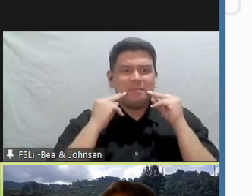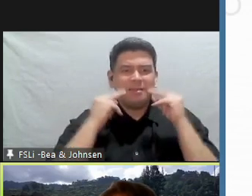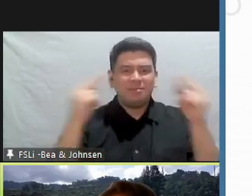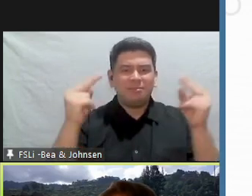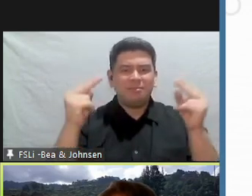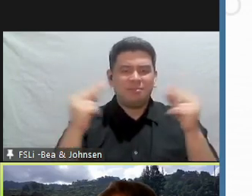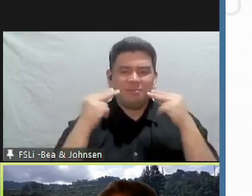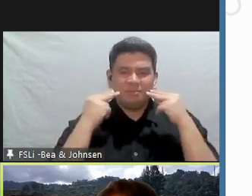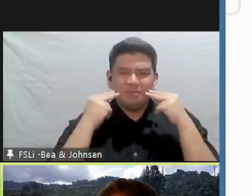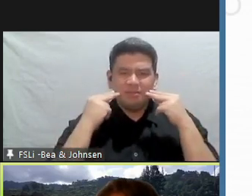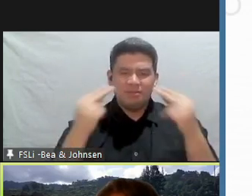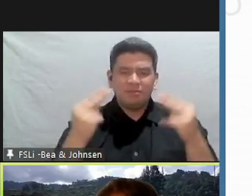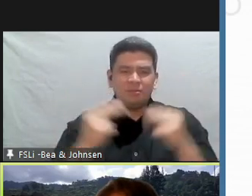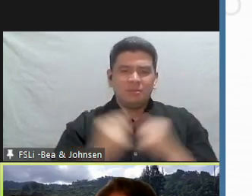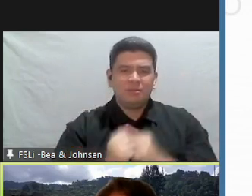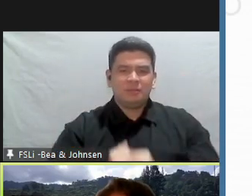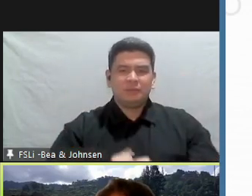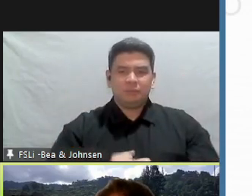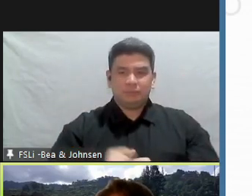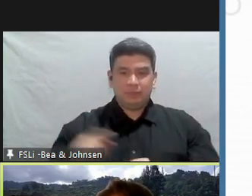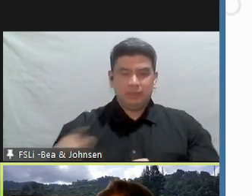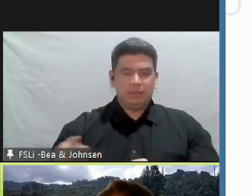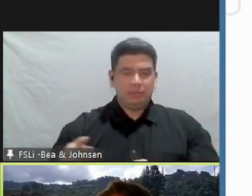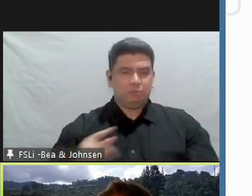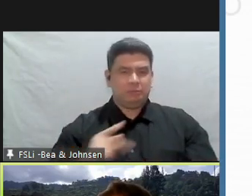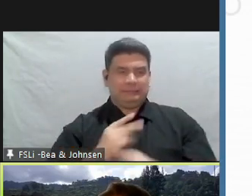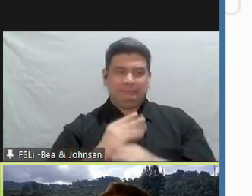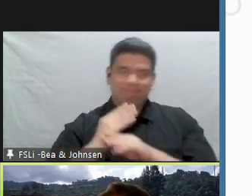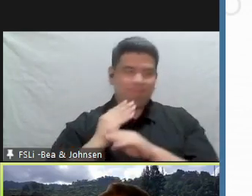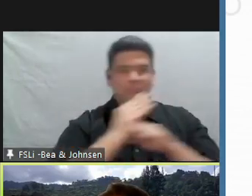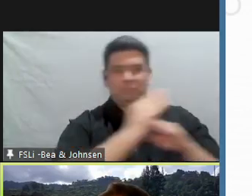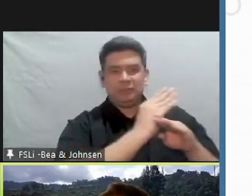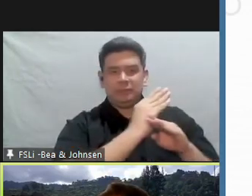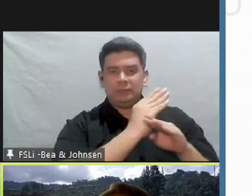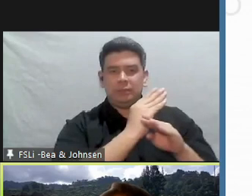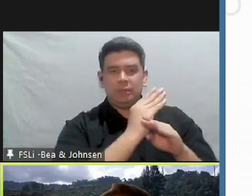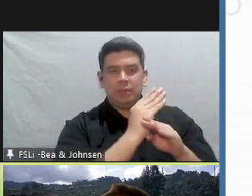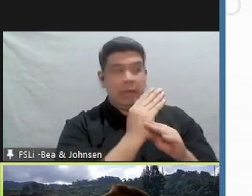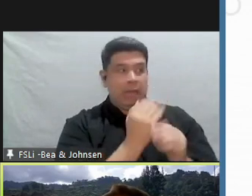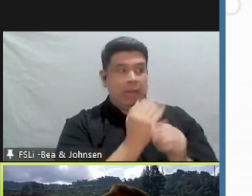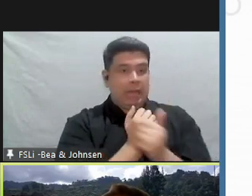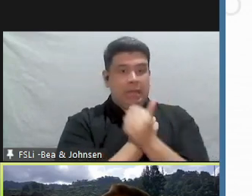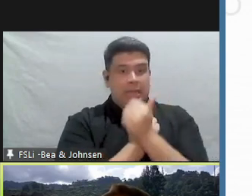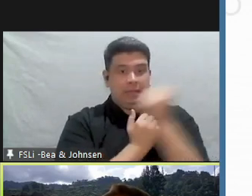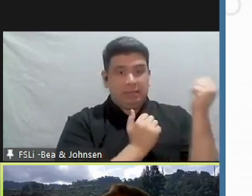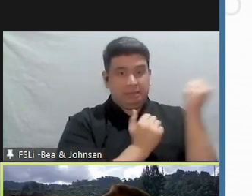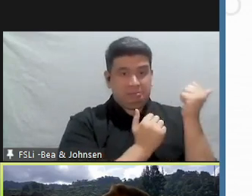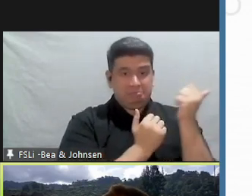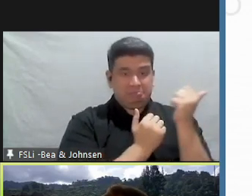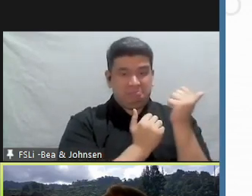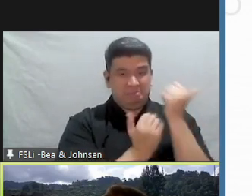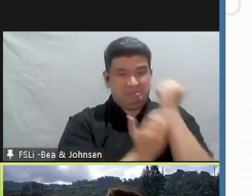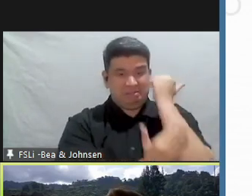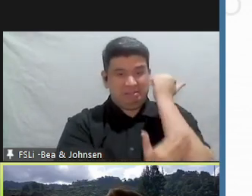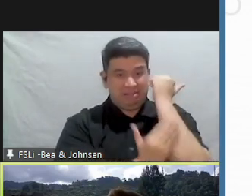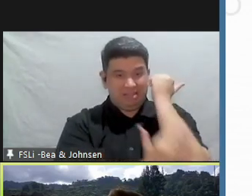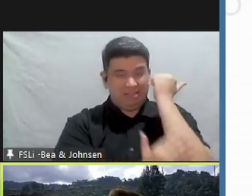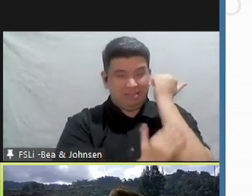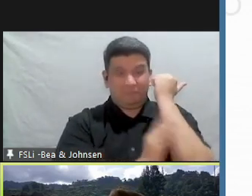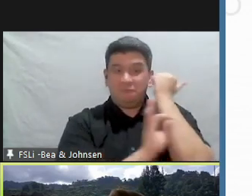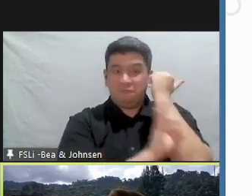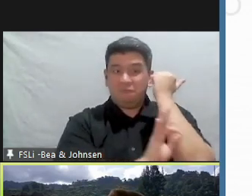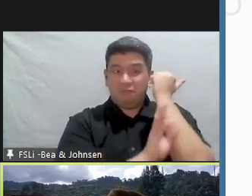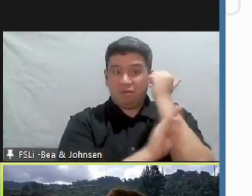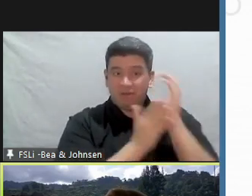taong who resisted, sila ay lumaban, dinepensa nila ang kolonyal, ano,